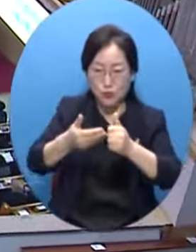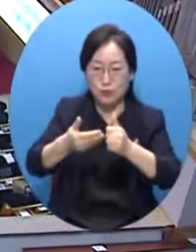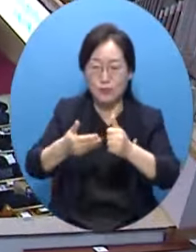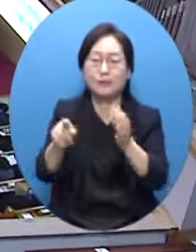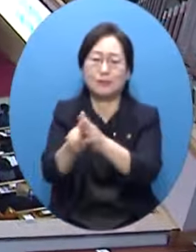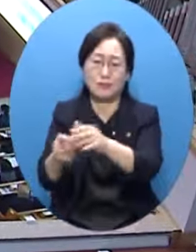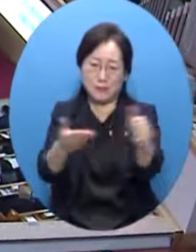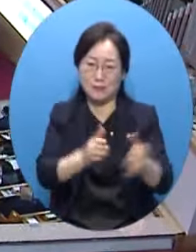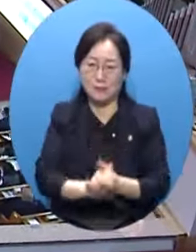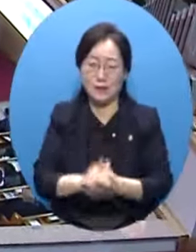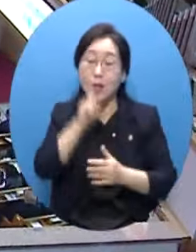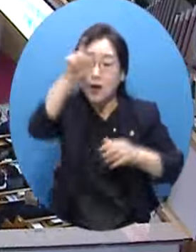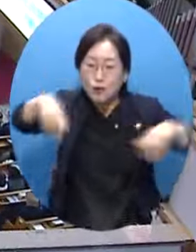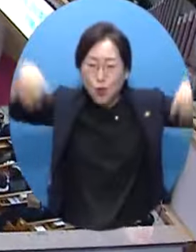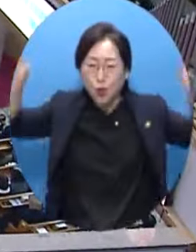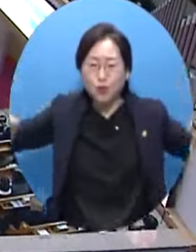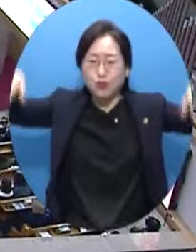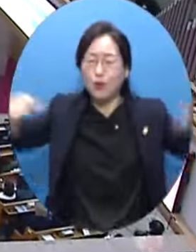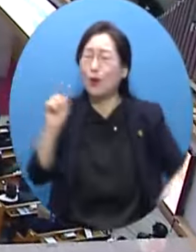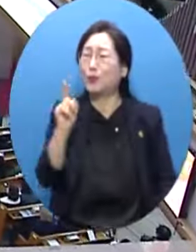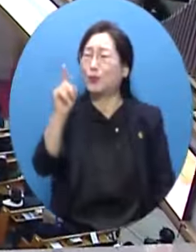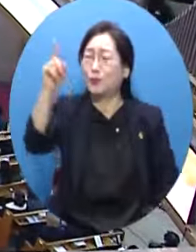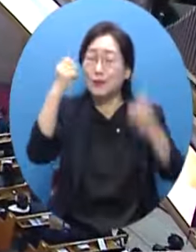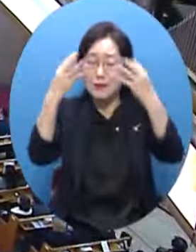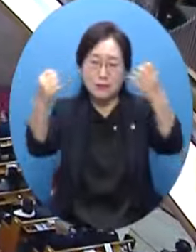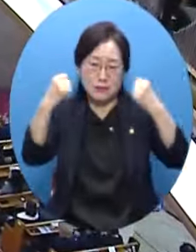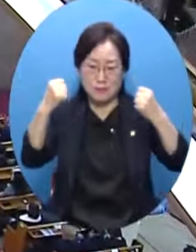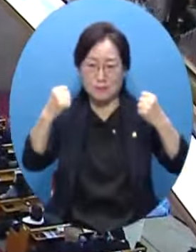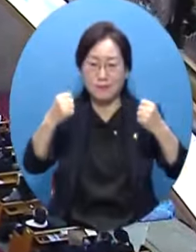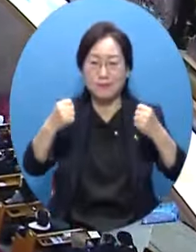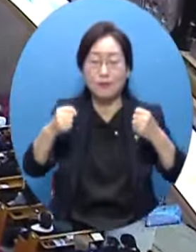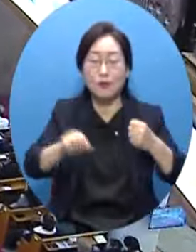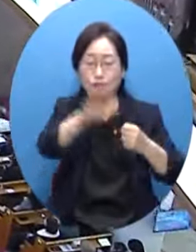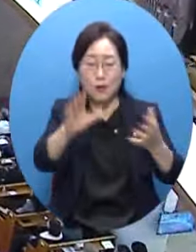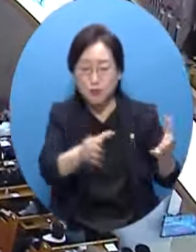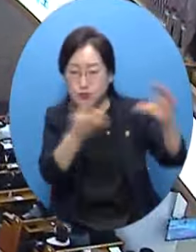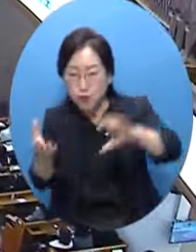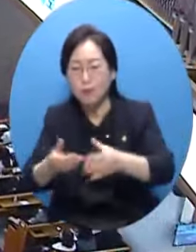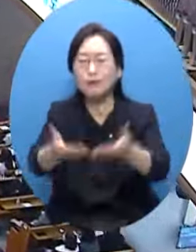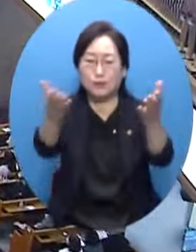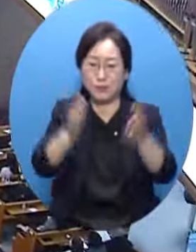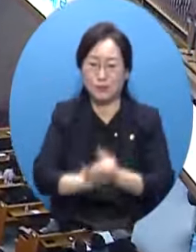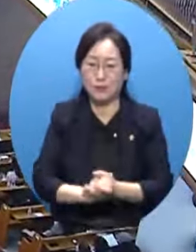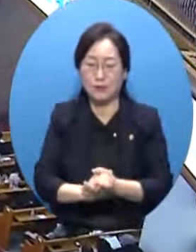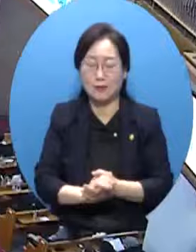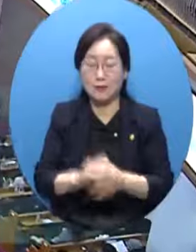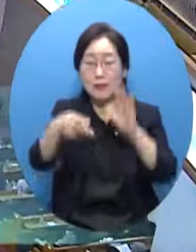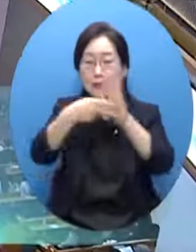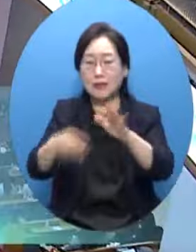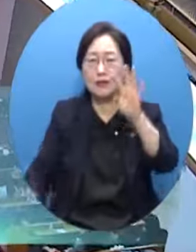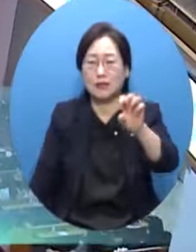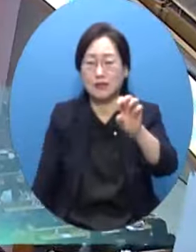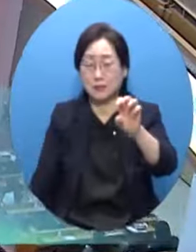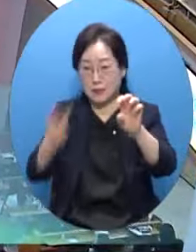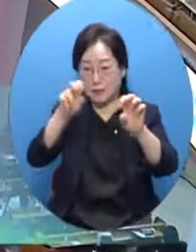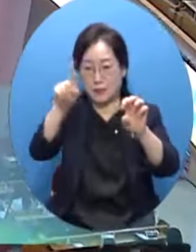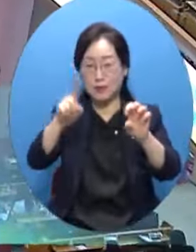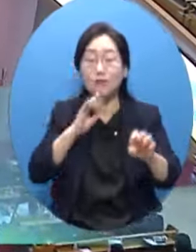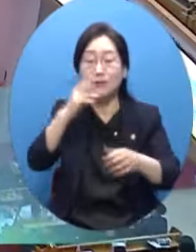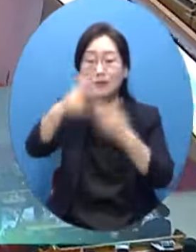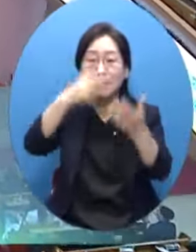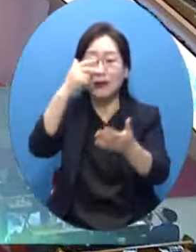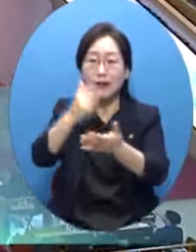것입니다. 독수리의 날개심에 올라가 같은 새 힘과 능력을 우리에게 부어주시는 것입니다. 이사야 4장 31절을 말씀합니다.